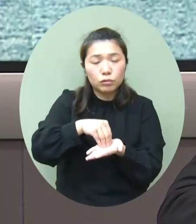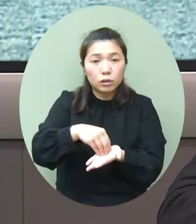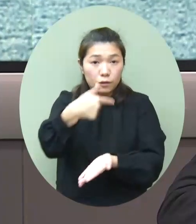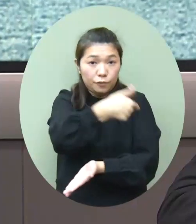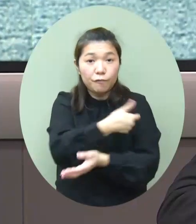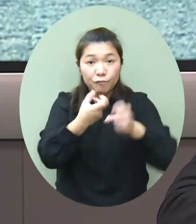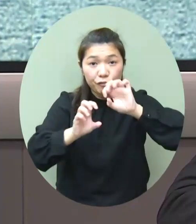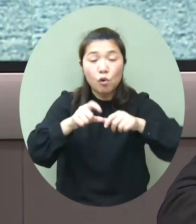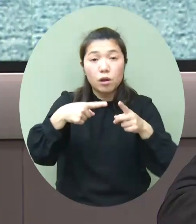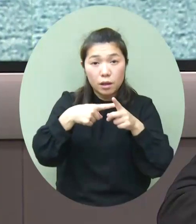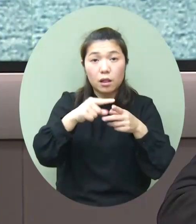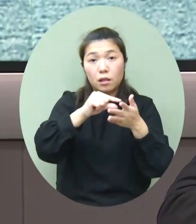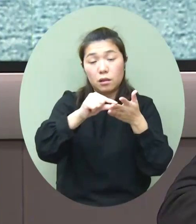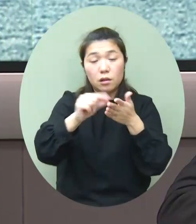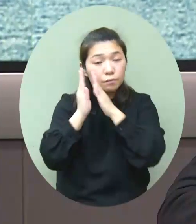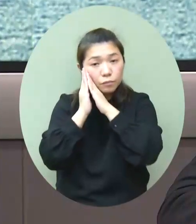决定